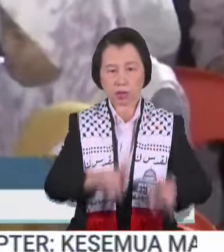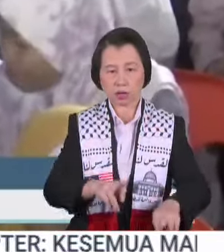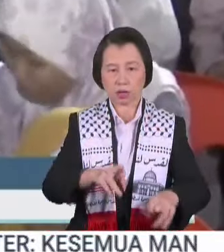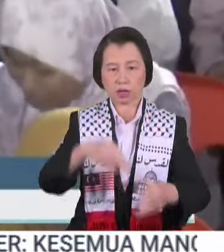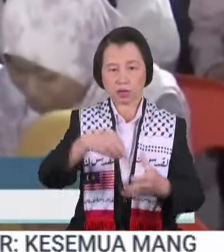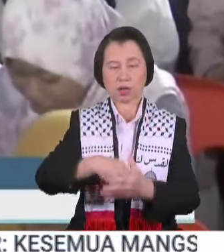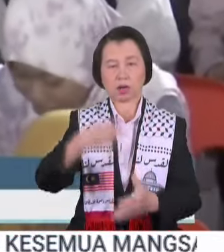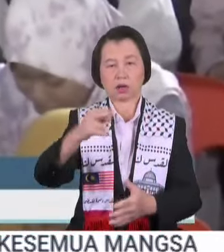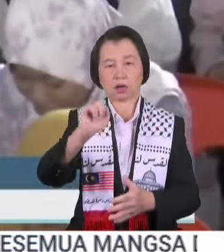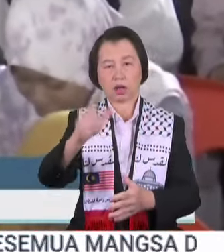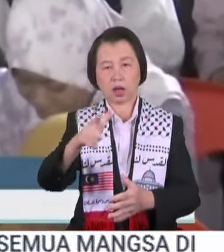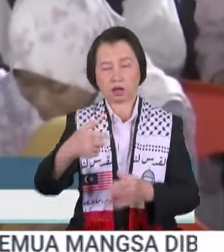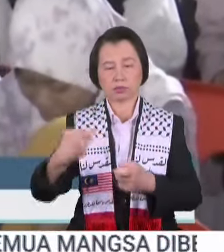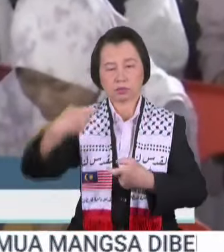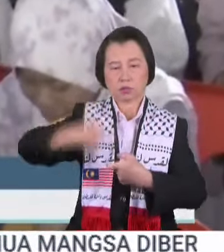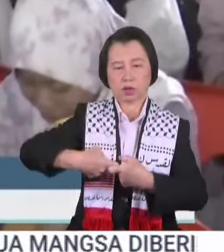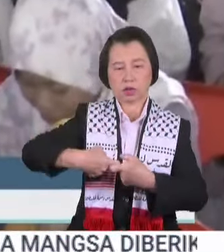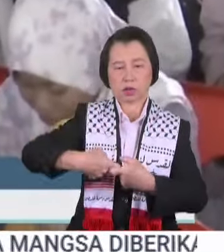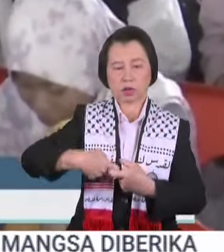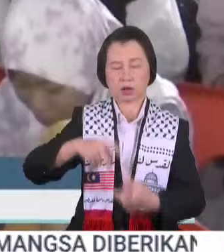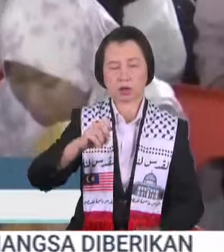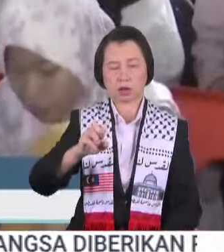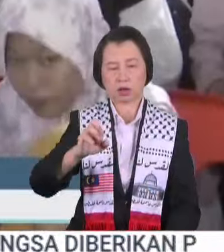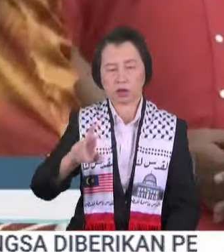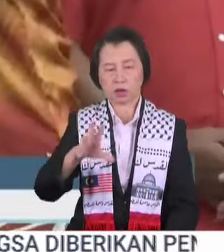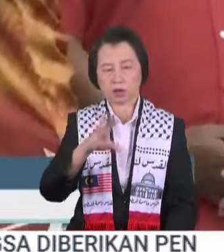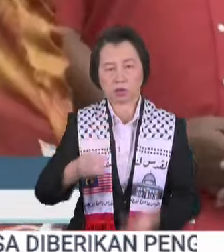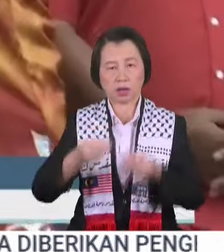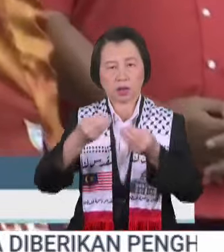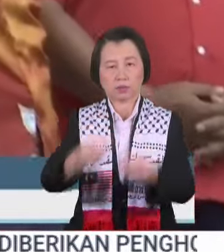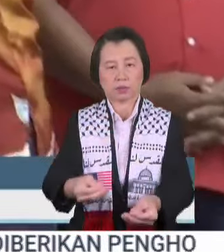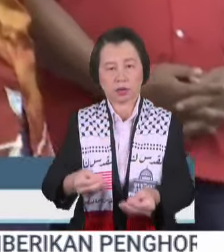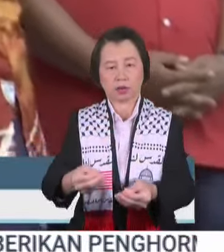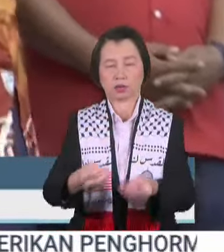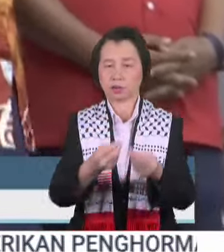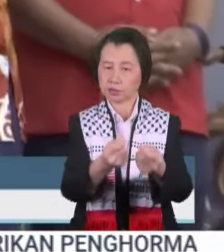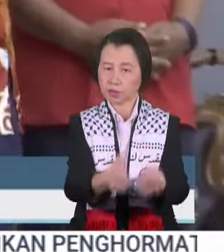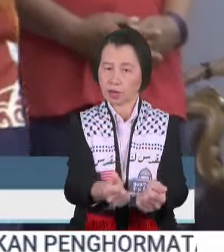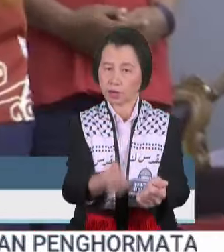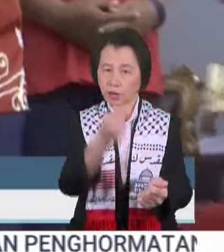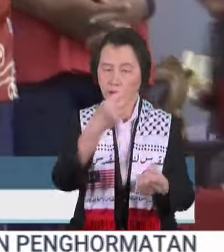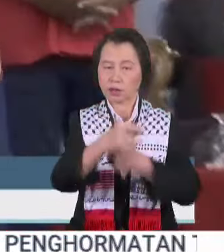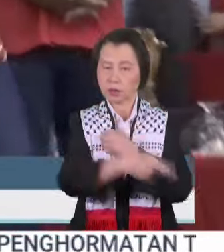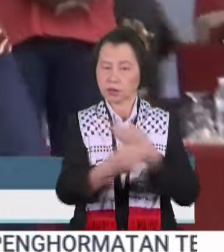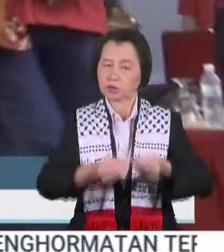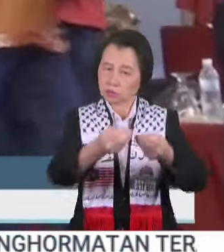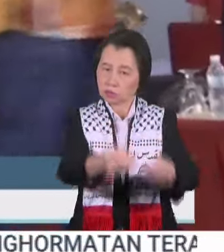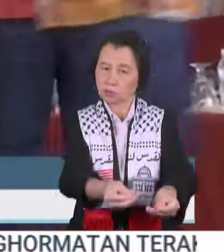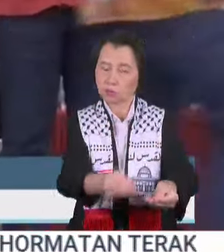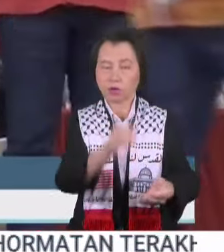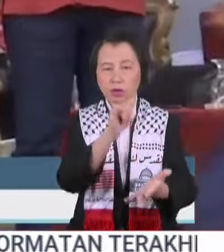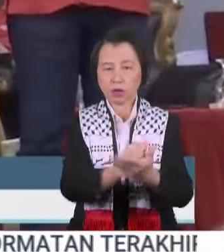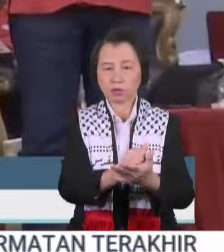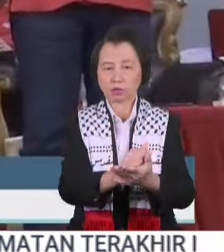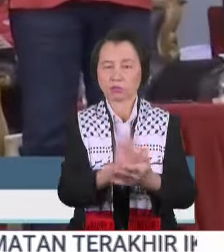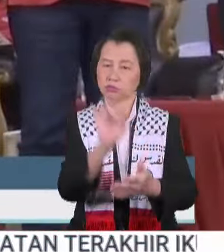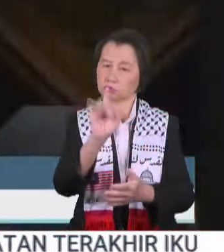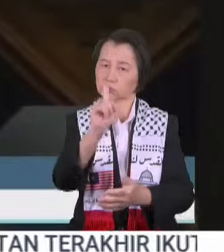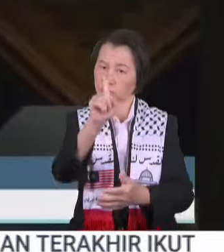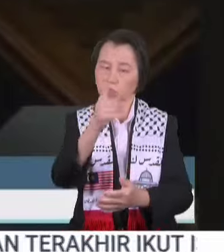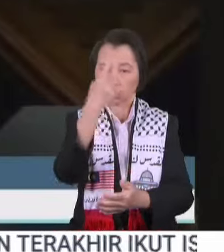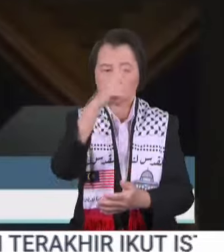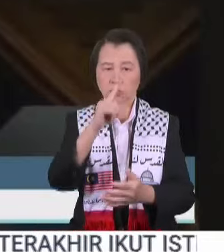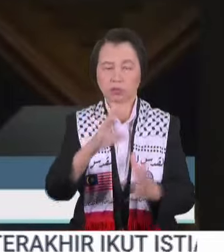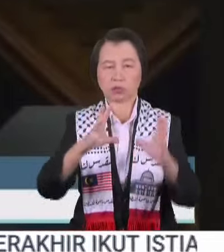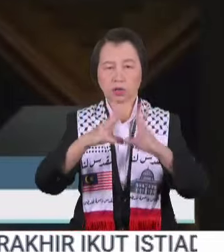hal berkaitan NCR dan pemberi milikan tanah anak negeri sebagai salah satu pendekatan